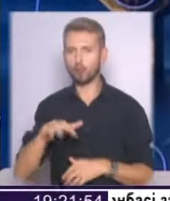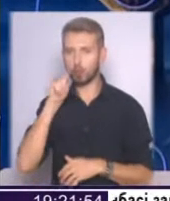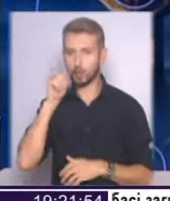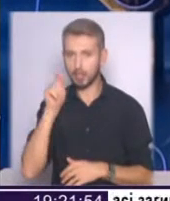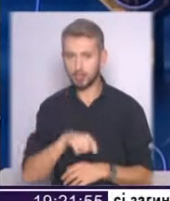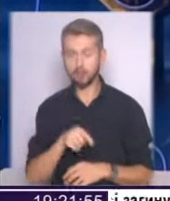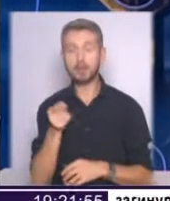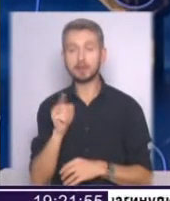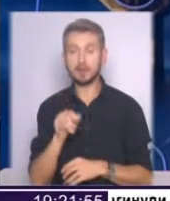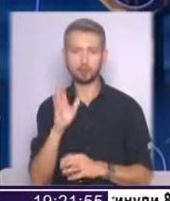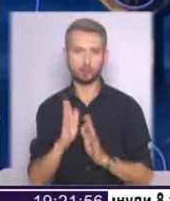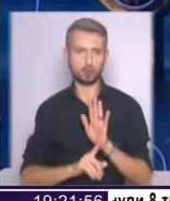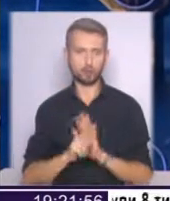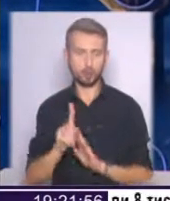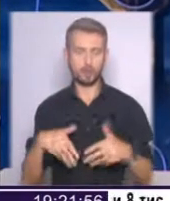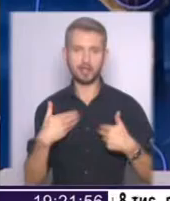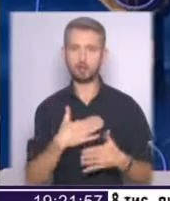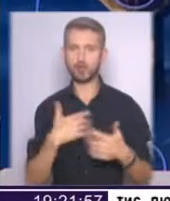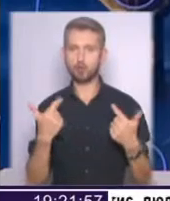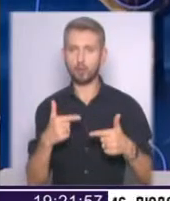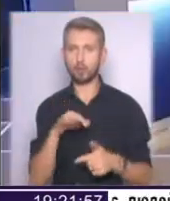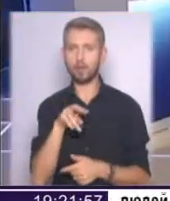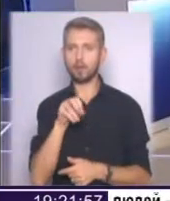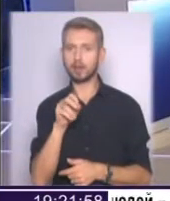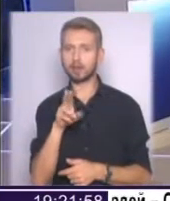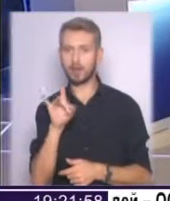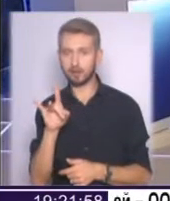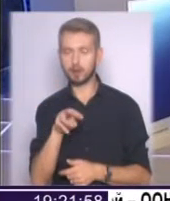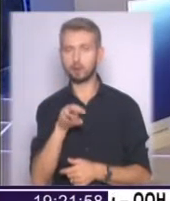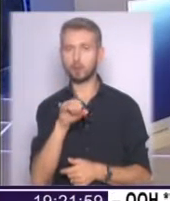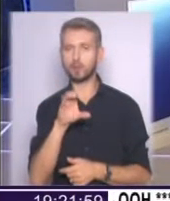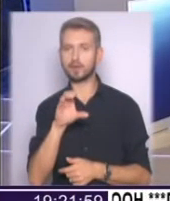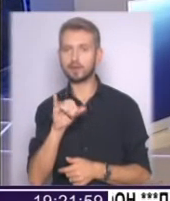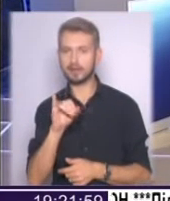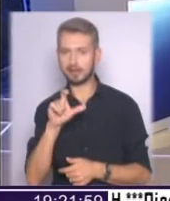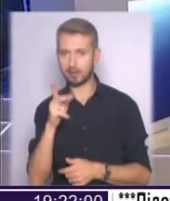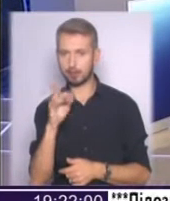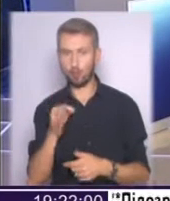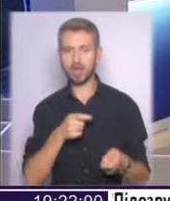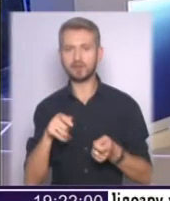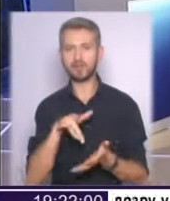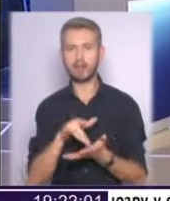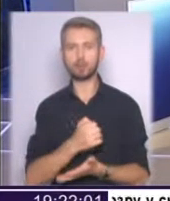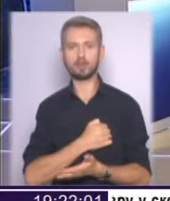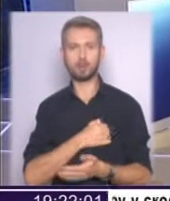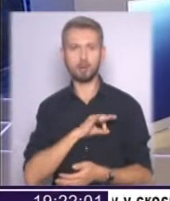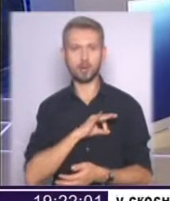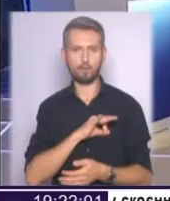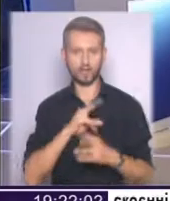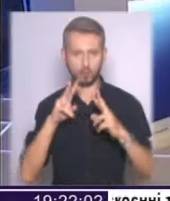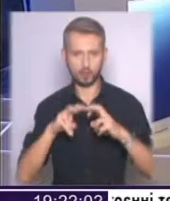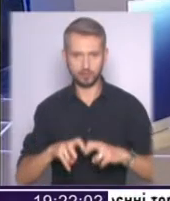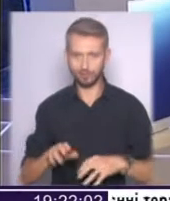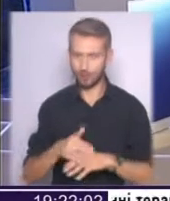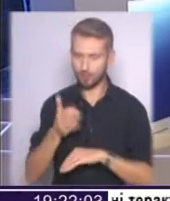неї і розпочнемо. Вітайте гостя студії, це Олександр Мусієнко, керівник Центру військово-правових досліджень. Вечір добрий. Доброго